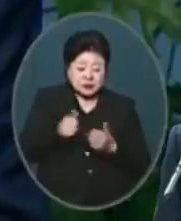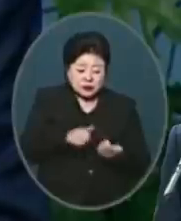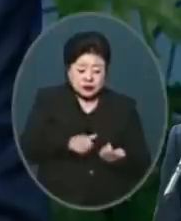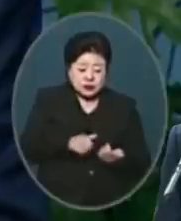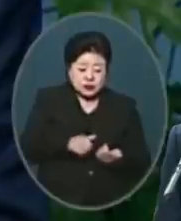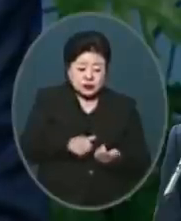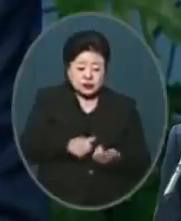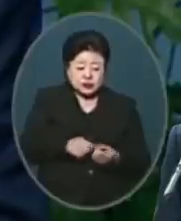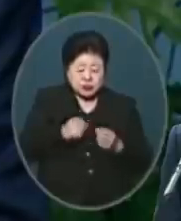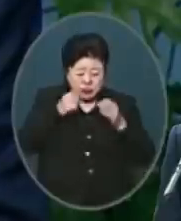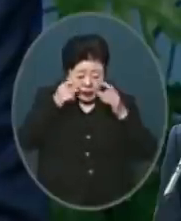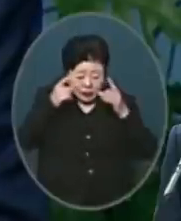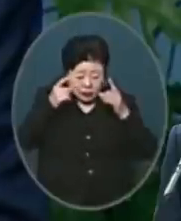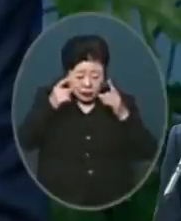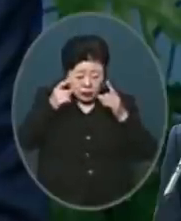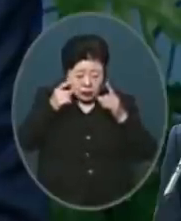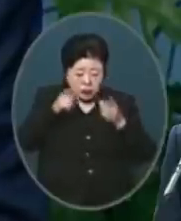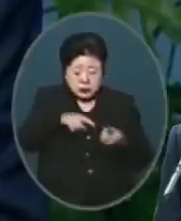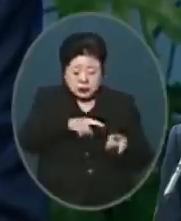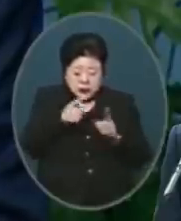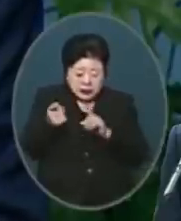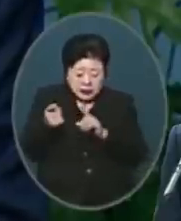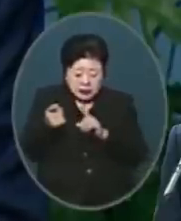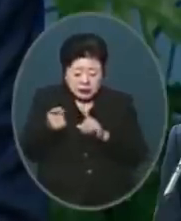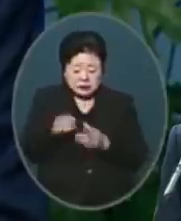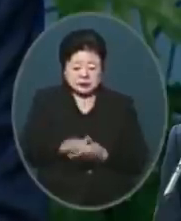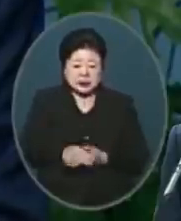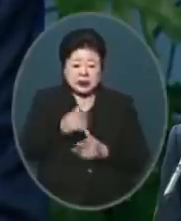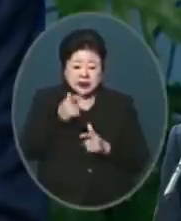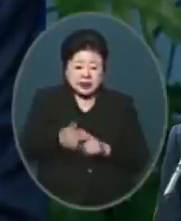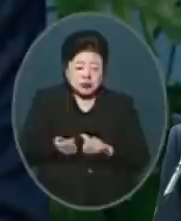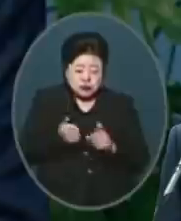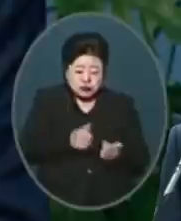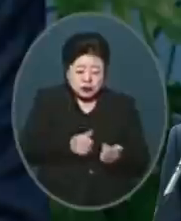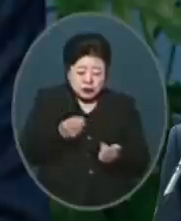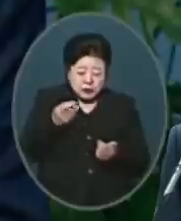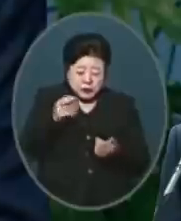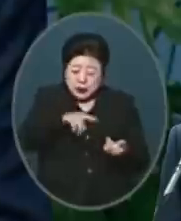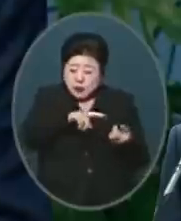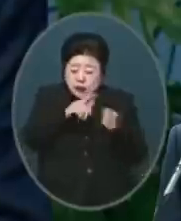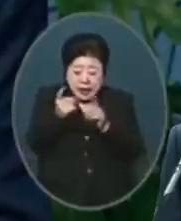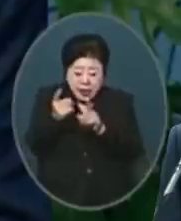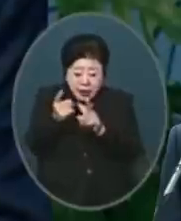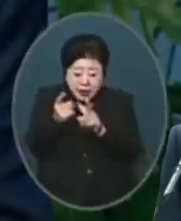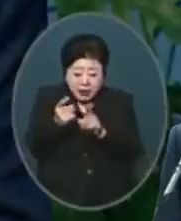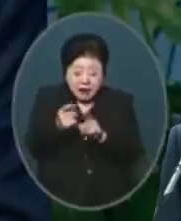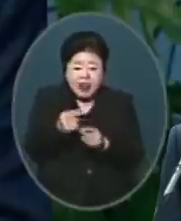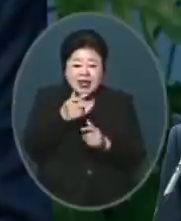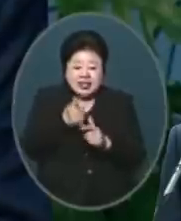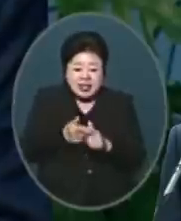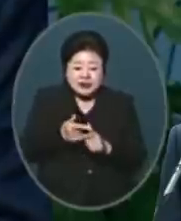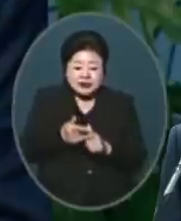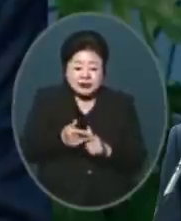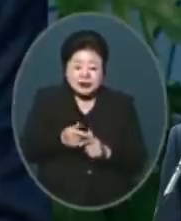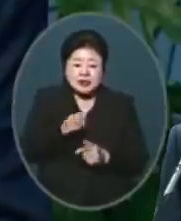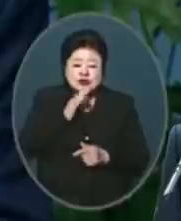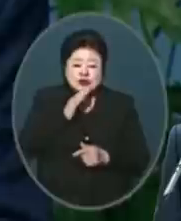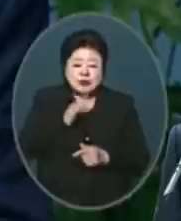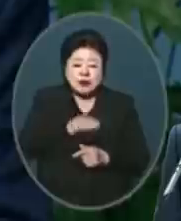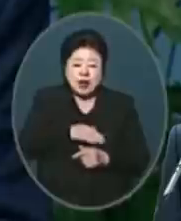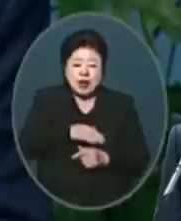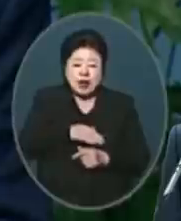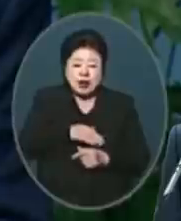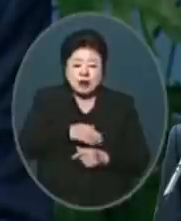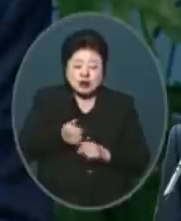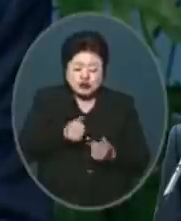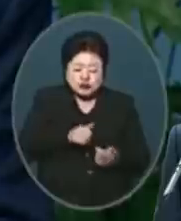된다는 것을 깨달을 수 있다는 것입니다. 예수님이 죽었다 3일 만에 부활하니까 아 예수님 정말 우리 구주가